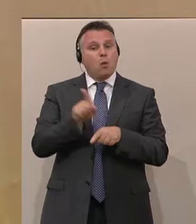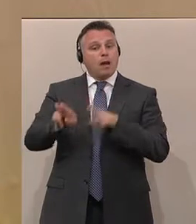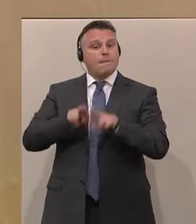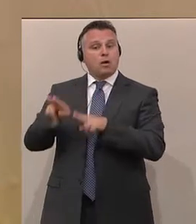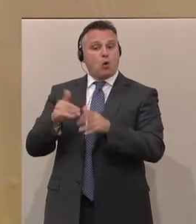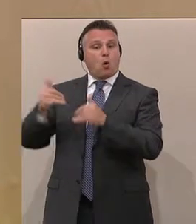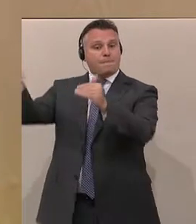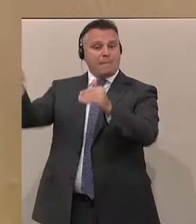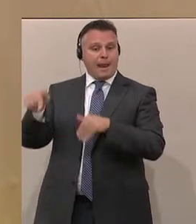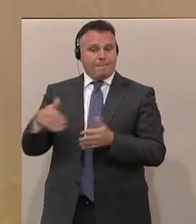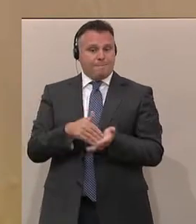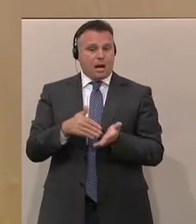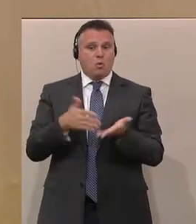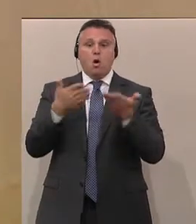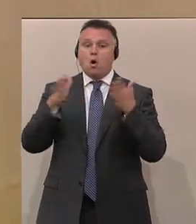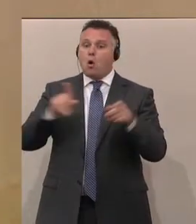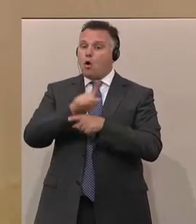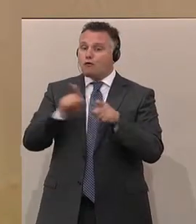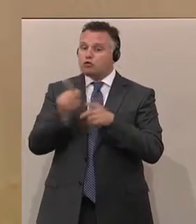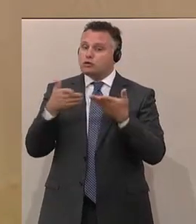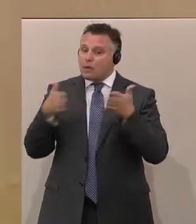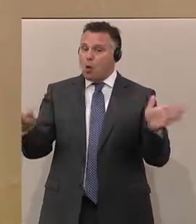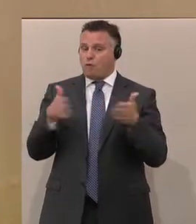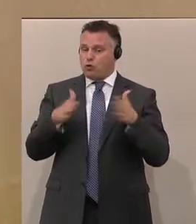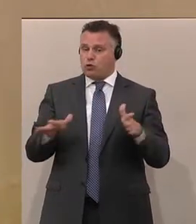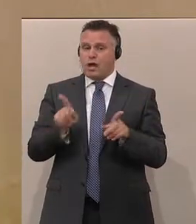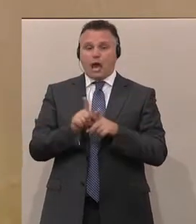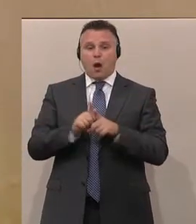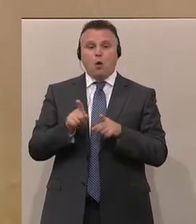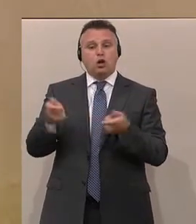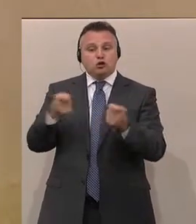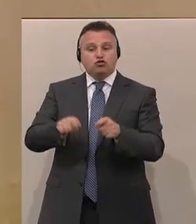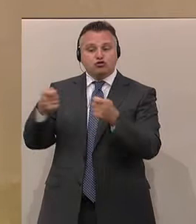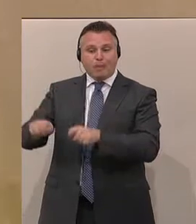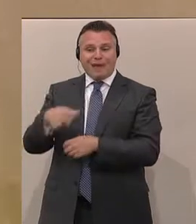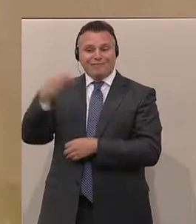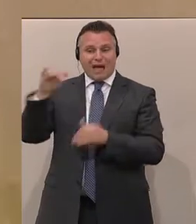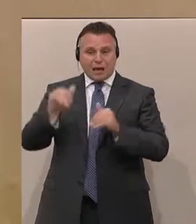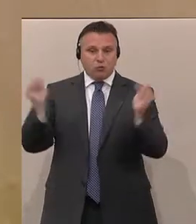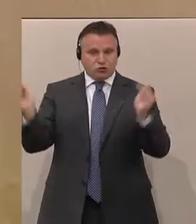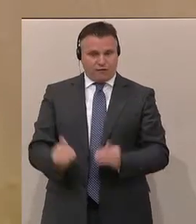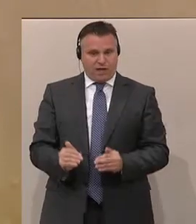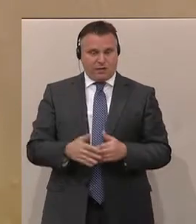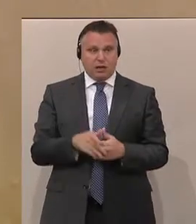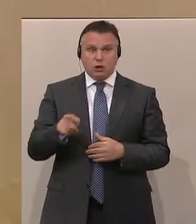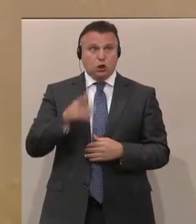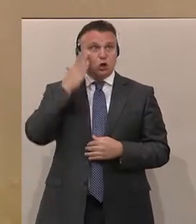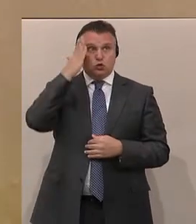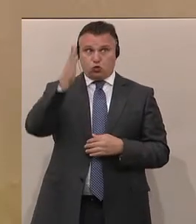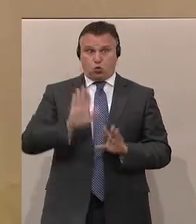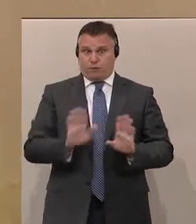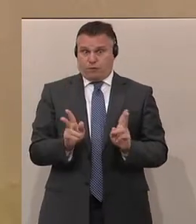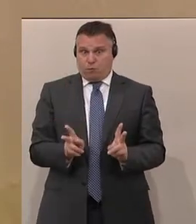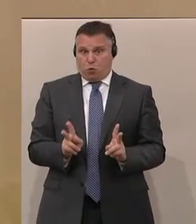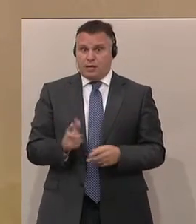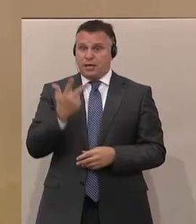schafft, indem man die Öffnungszeiten ausbaut, indem man die Schließtage verringert. Das alles sind Dinge, die in Zukunft nicht mehr möglich sein werden, weil, wie wir gehört